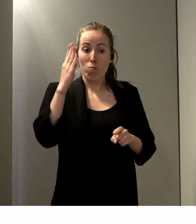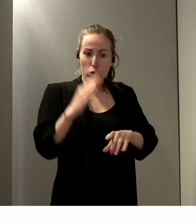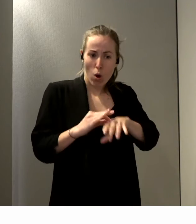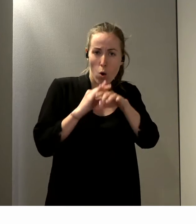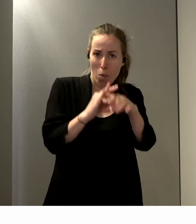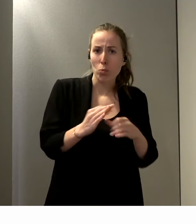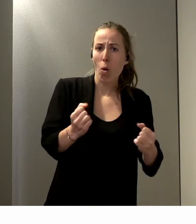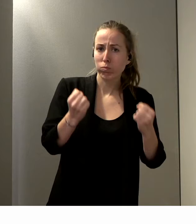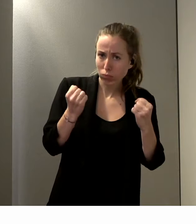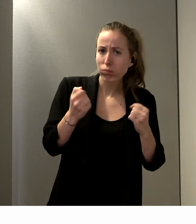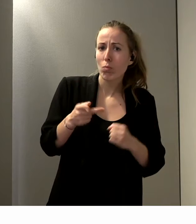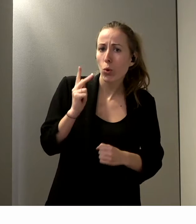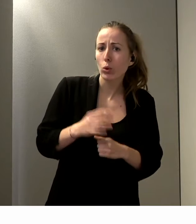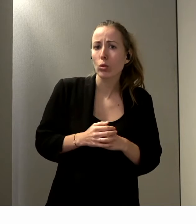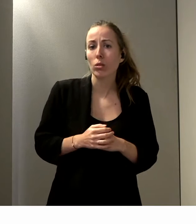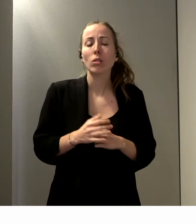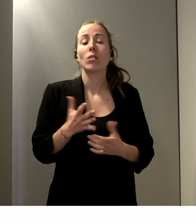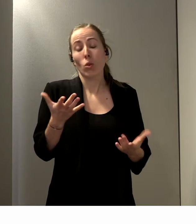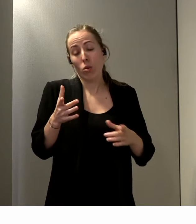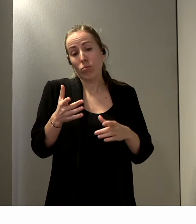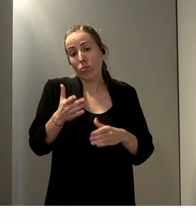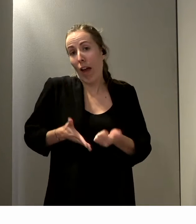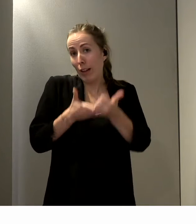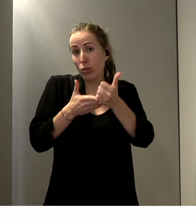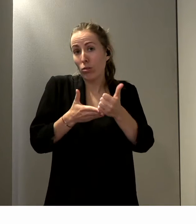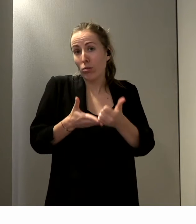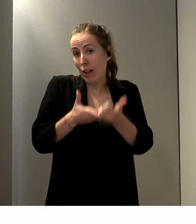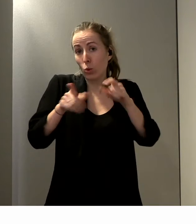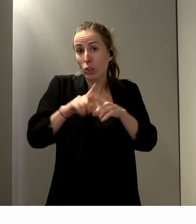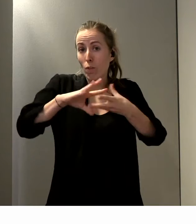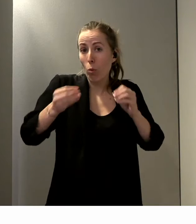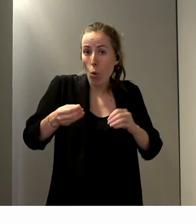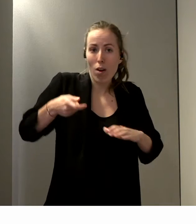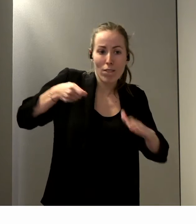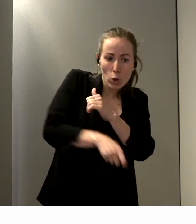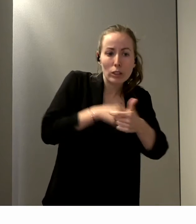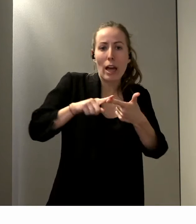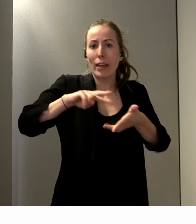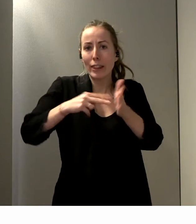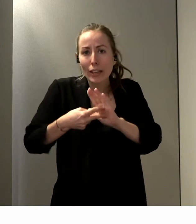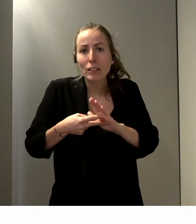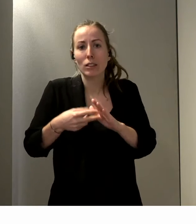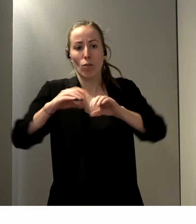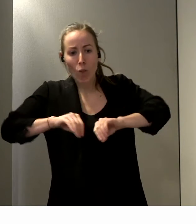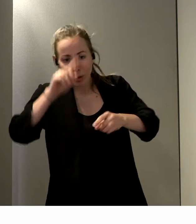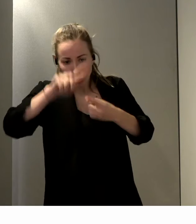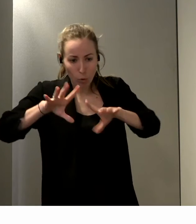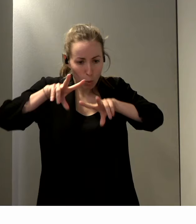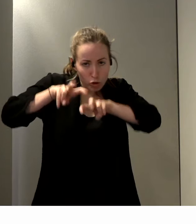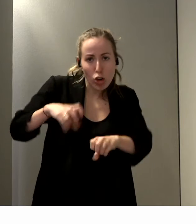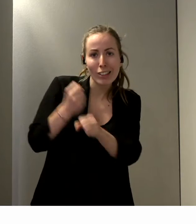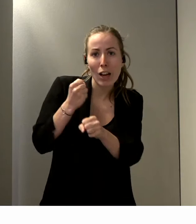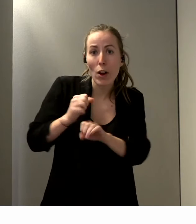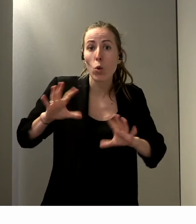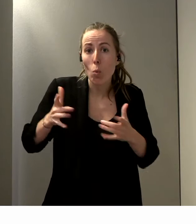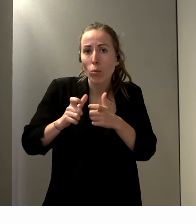beaucoup plus renforcé, avec aussi des aides financières, et puis des aides aussi techniques à la formation, à la recherche d'emploi, avec les missions